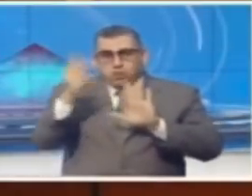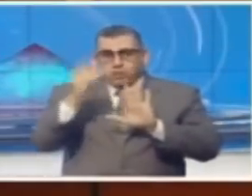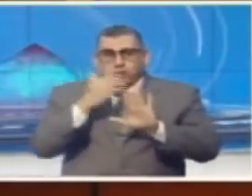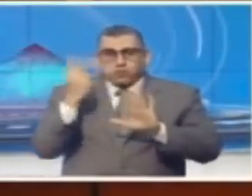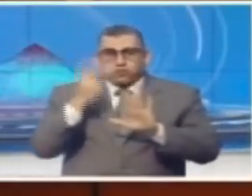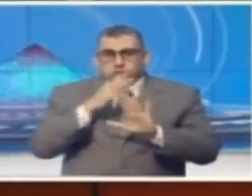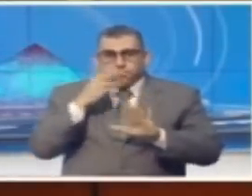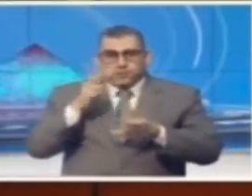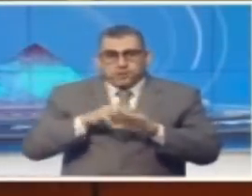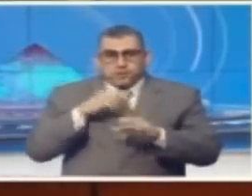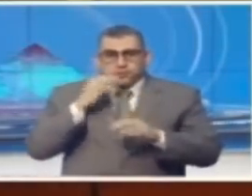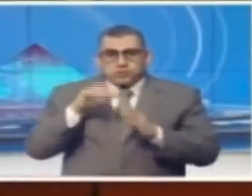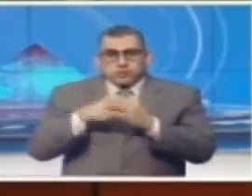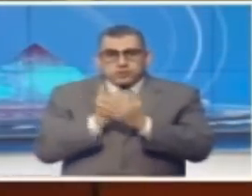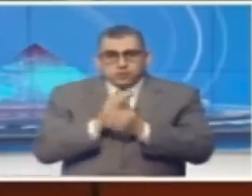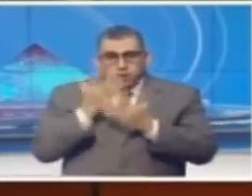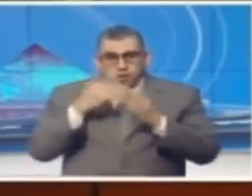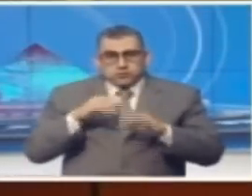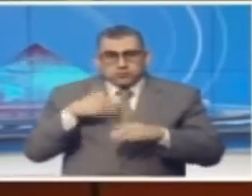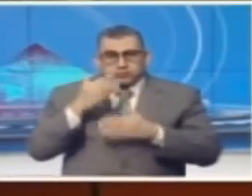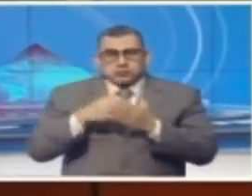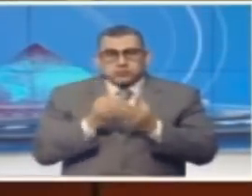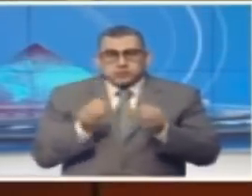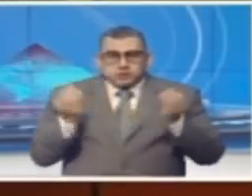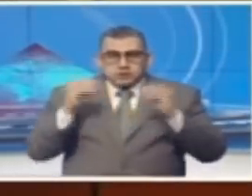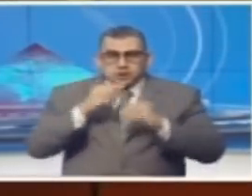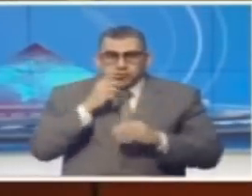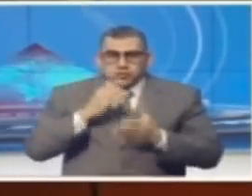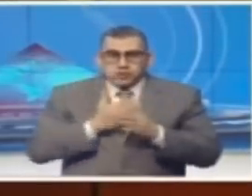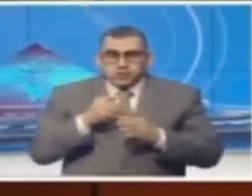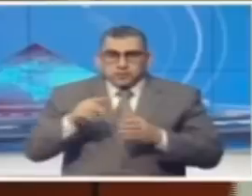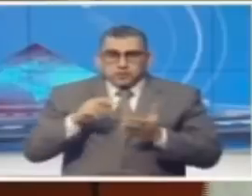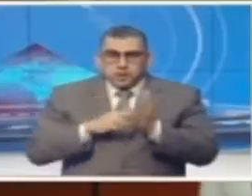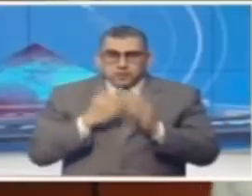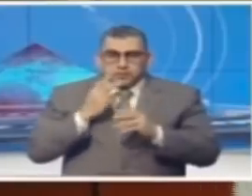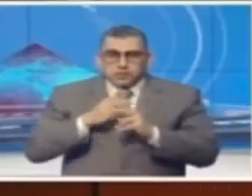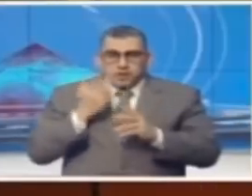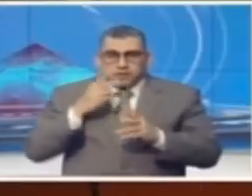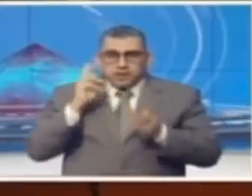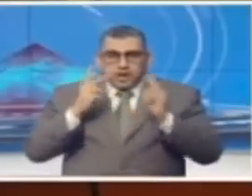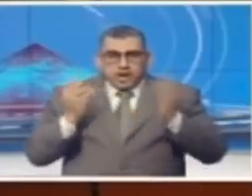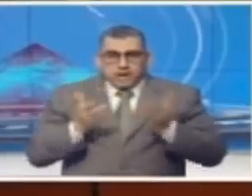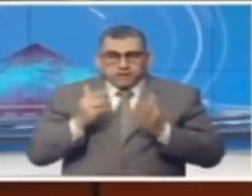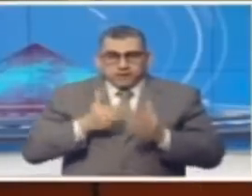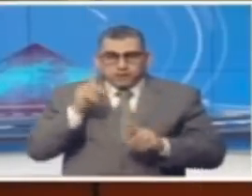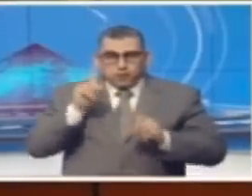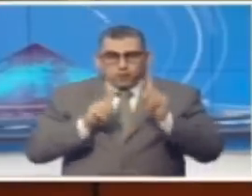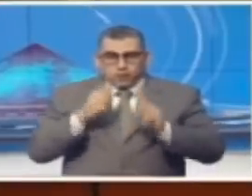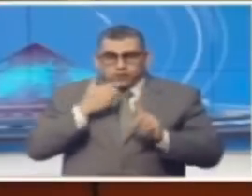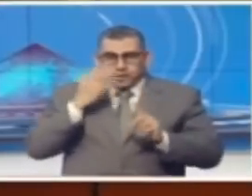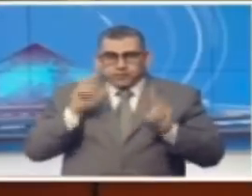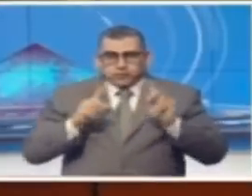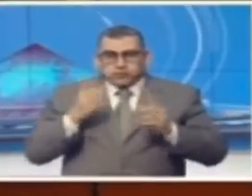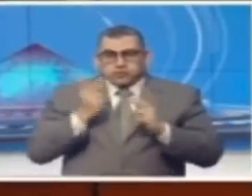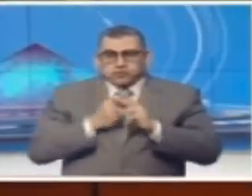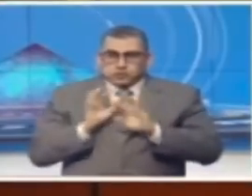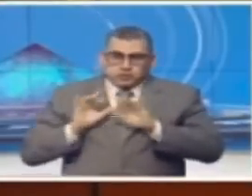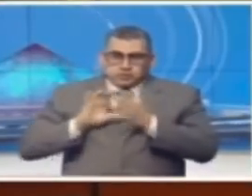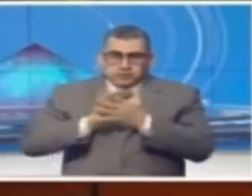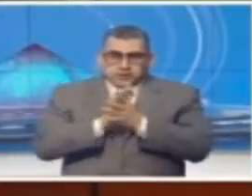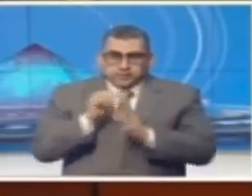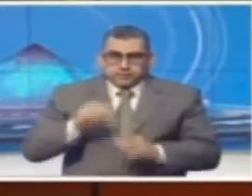كده بنبدأ بالصالون بنأكد عليها أكتر، خاصة في ظل الاحتفالات الكريسماس لأن الإقبال بيبقى كتير والكلام ده